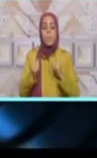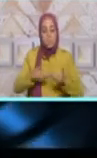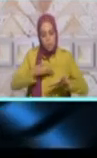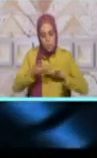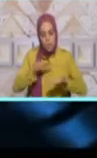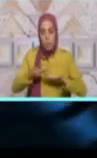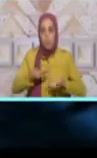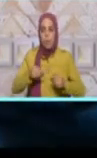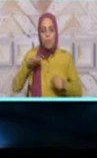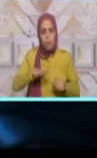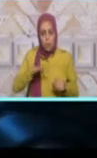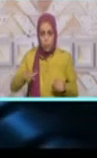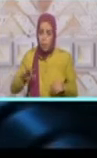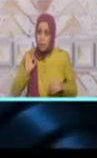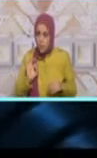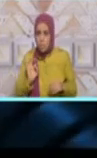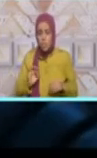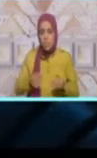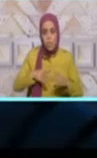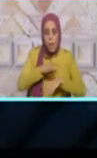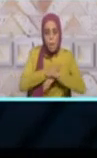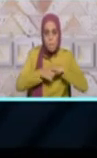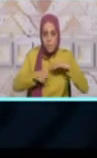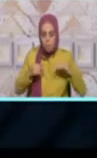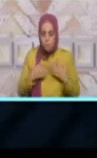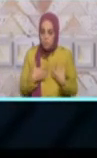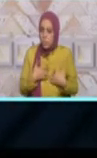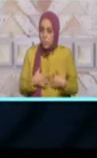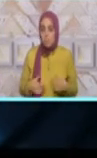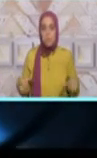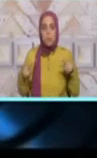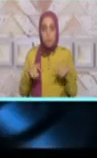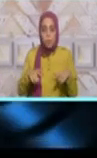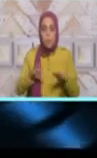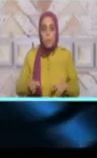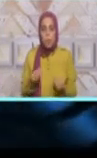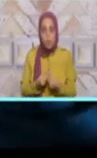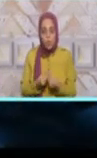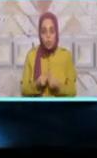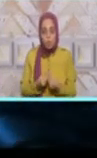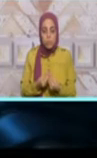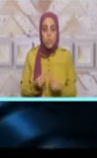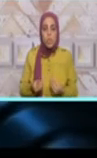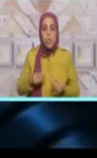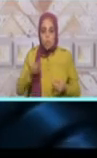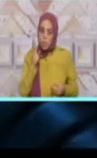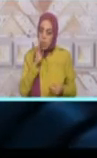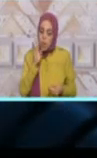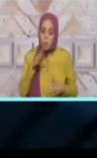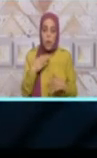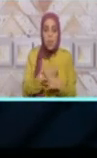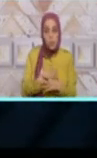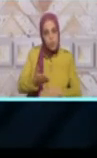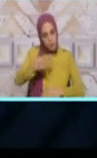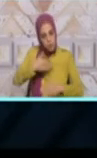هذه الفئه من الاطفال، بحيث ان انت طبعا بتعمل لهم بقى تهيئه نفسيه واجتماعيه، وياخد تاهيل مهني او تعليمي عشان